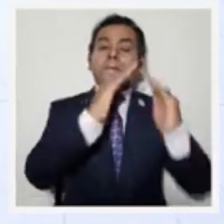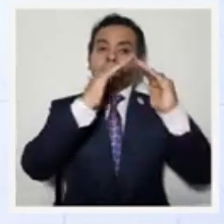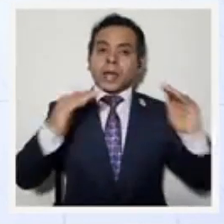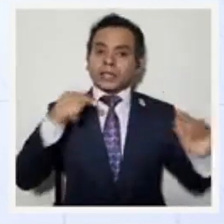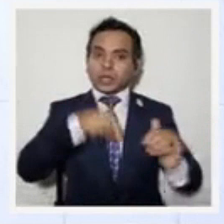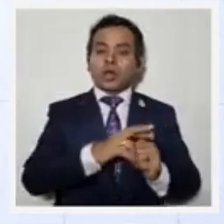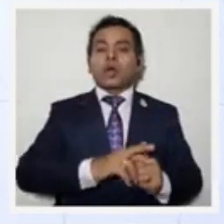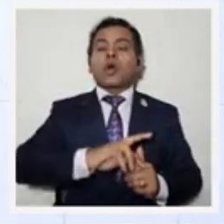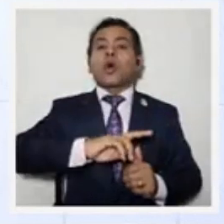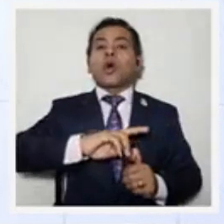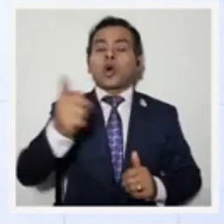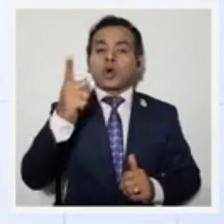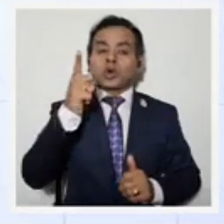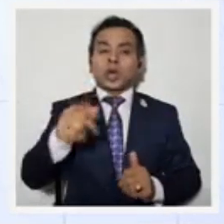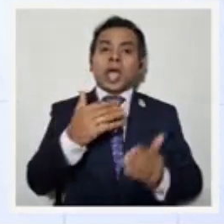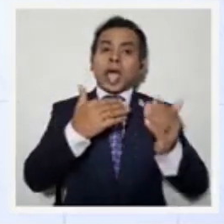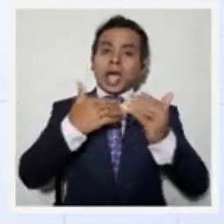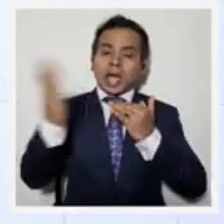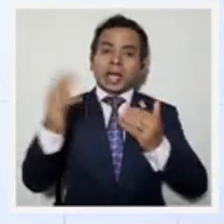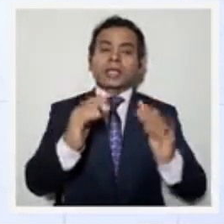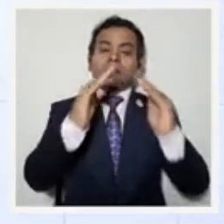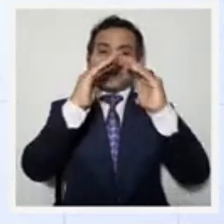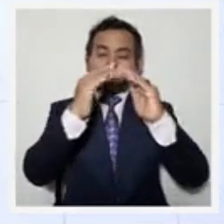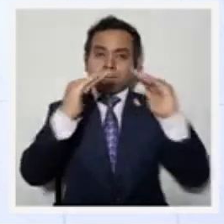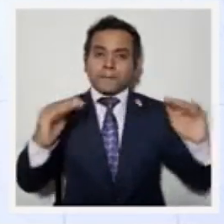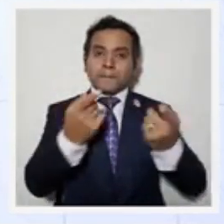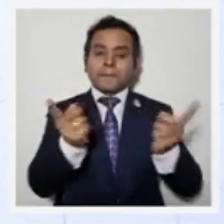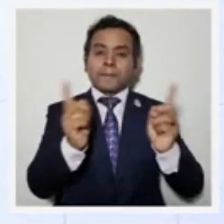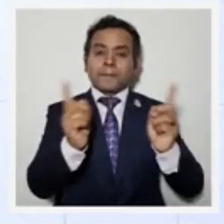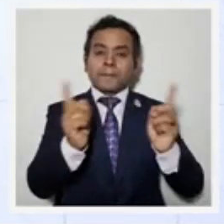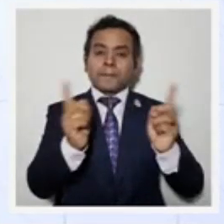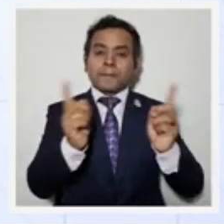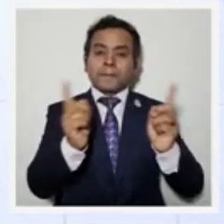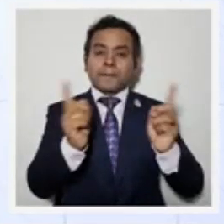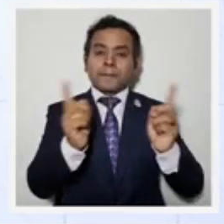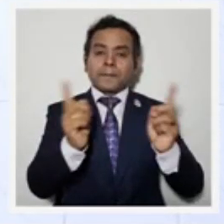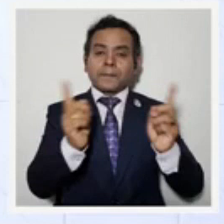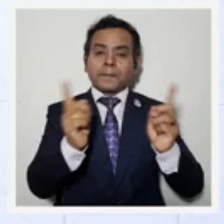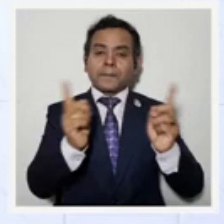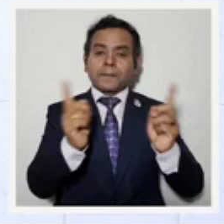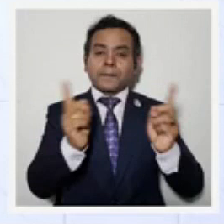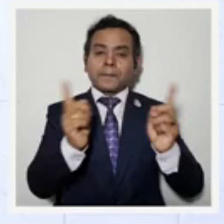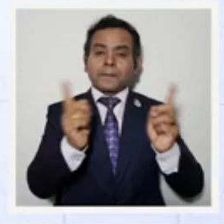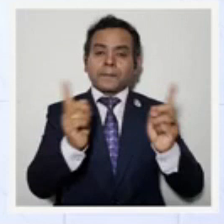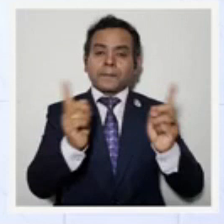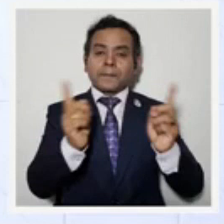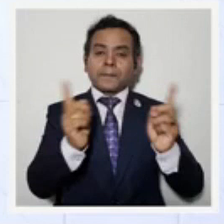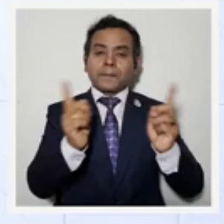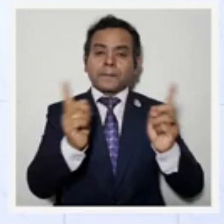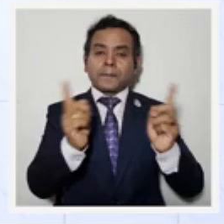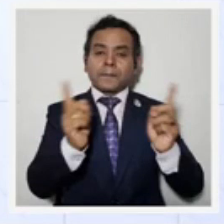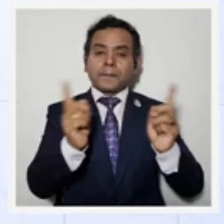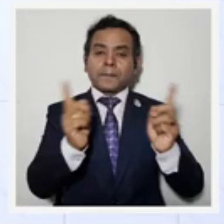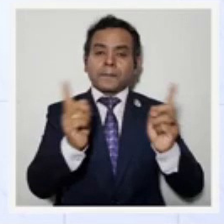নমুনা দেয়া যেতে পারে। এটি হলো রোগীর ছাড়পত্র বিষয়ক যে নির্ণায়কগুলি নির্দিষ্ট করেছেন